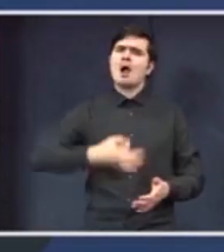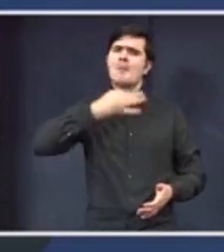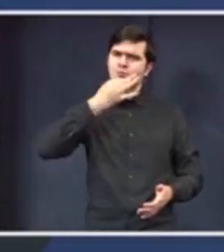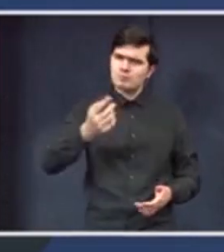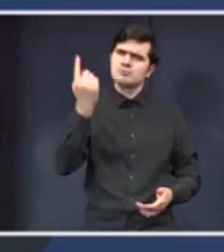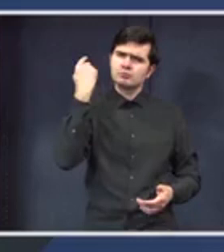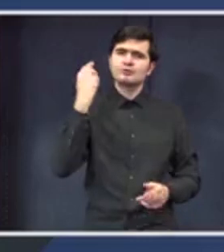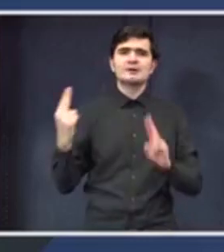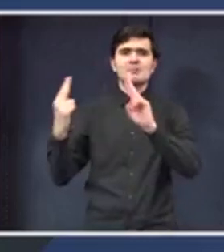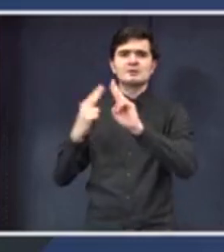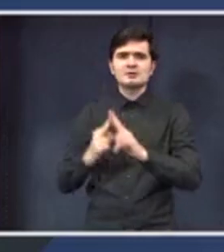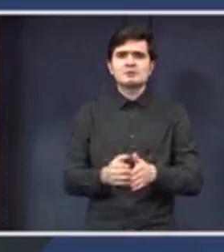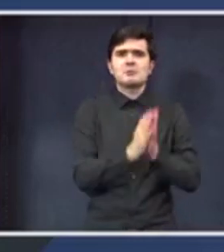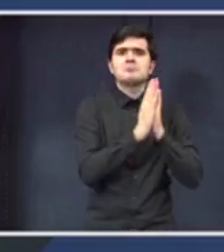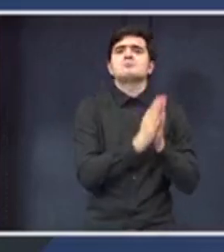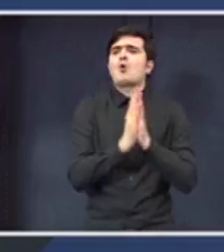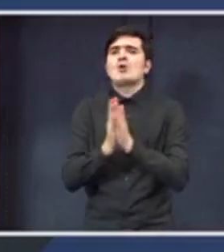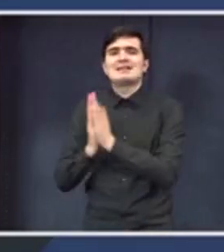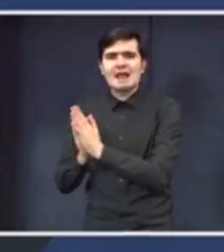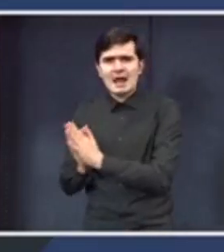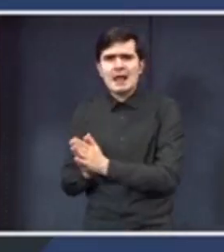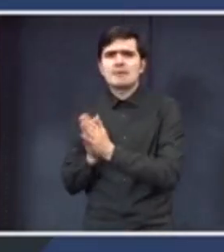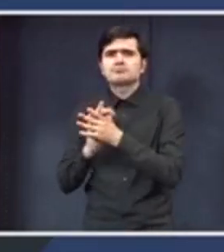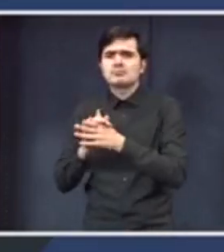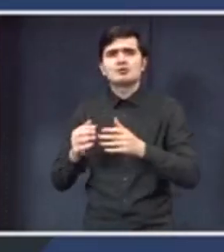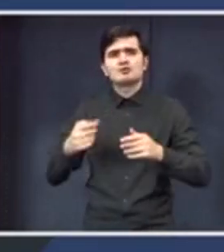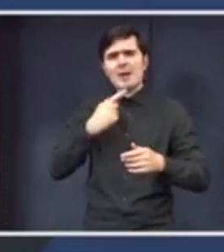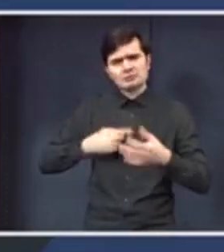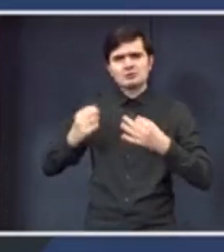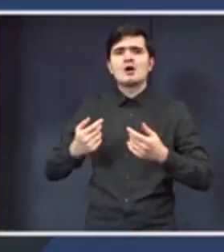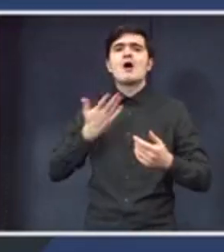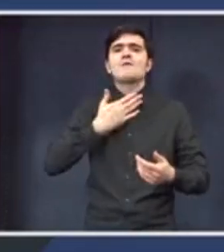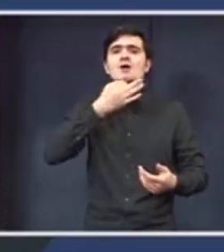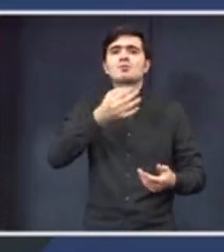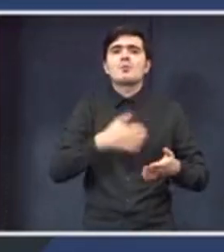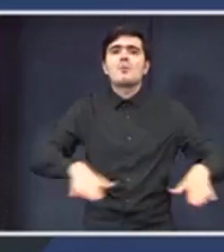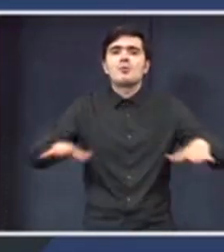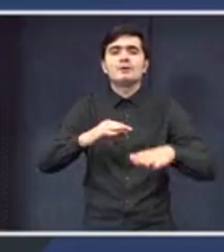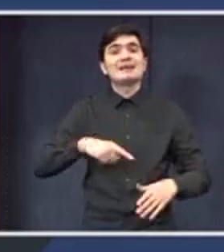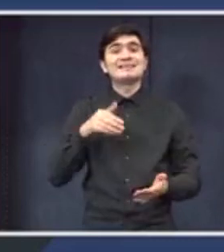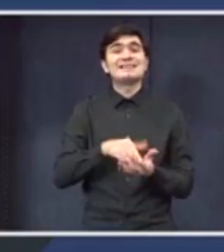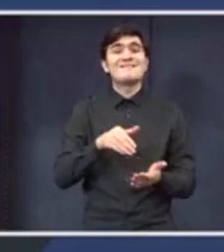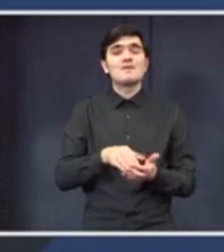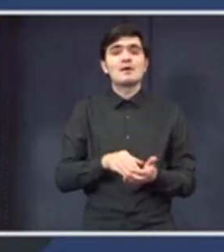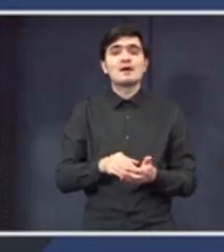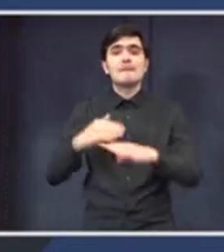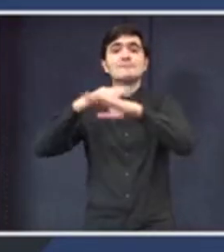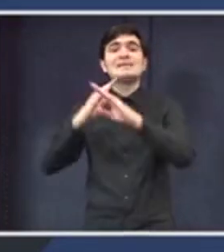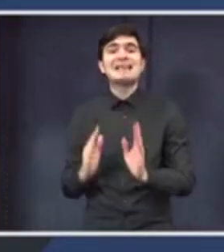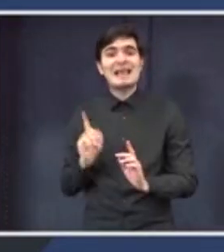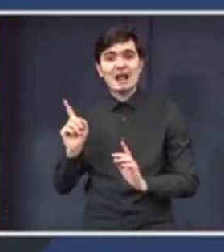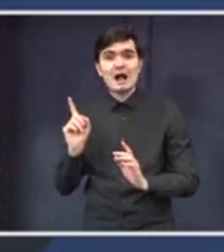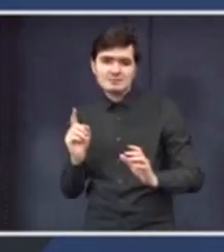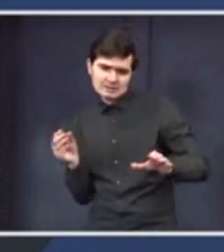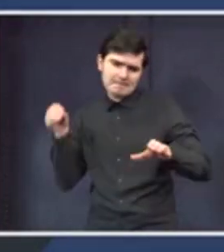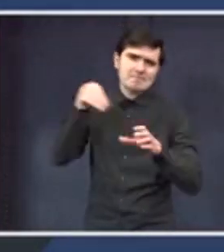întâlnirea cu cultele și mi s-au dat asigurări, dar vreau să o spun și aici public, este nevoie de o implicare a bisericii în această campanie